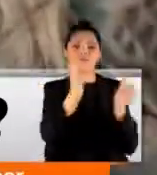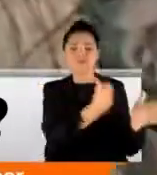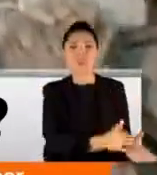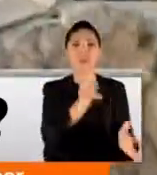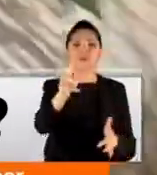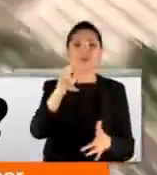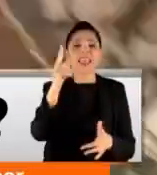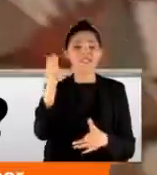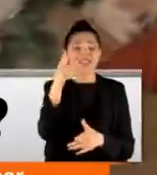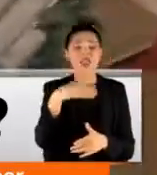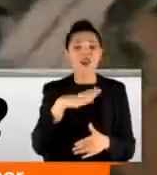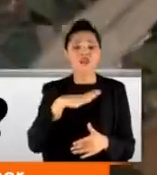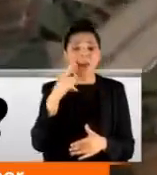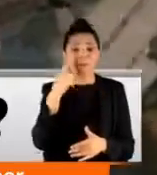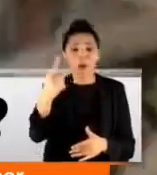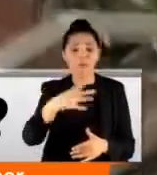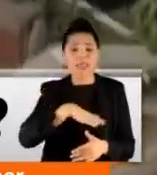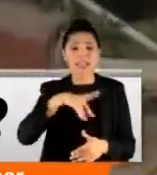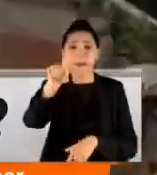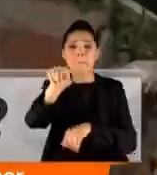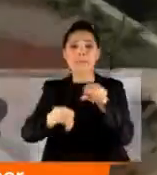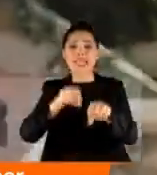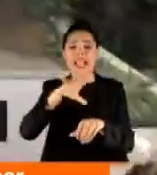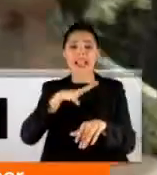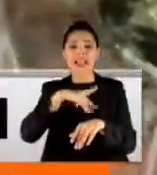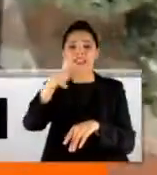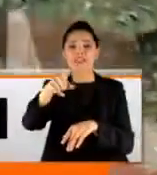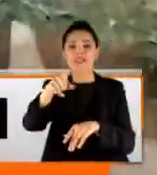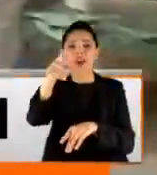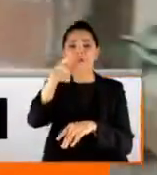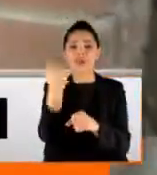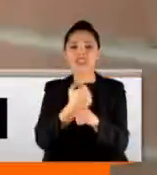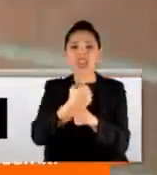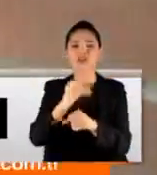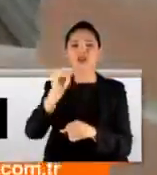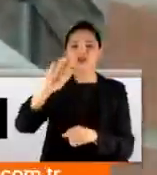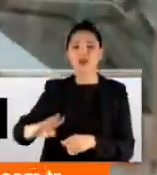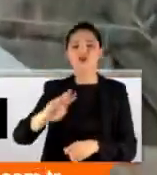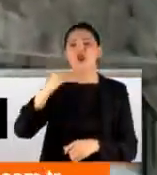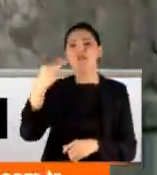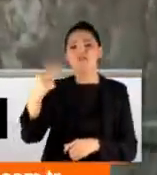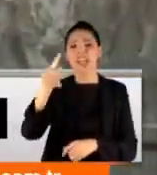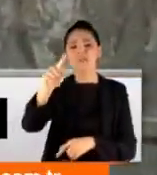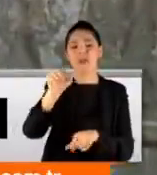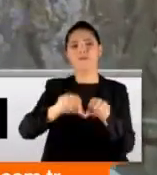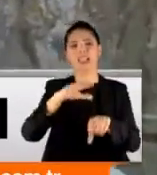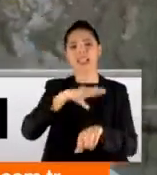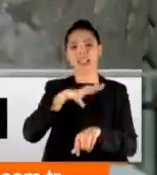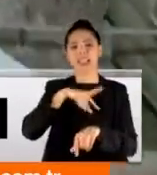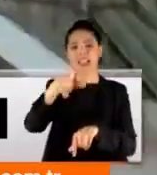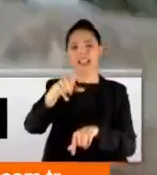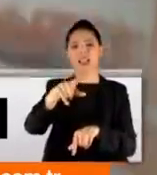göstermek istediğim bir görüntü daha var. Bakın bir bisiklet enkazı içerisinde, bir çocuğa ait olan bir bisiklet şu an görüyorsunuz